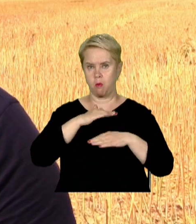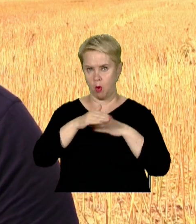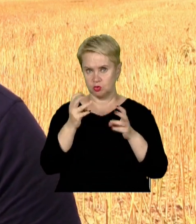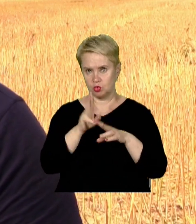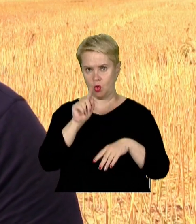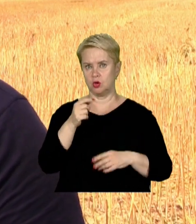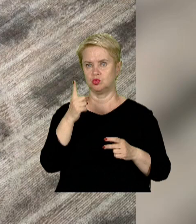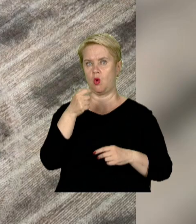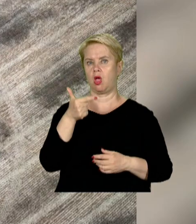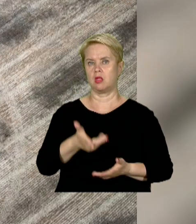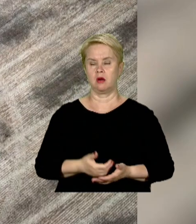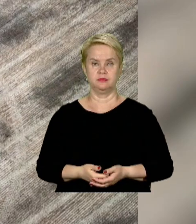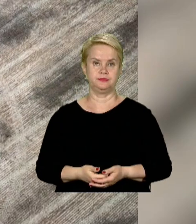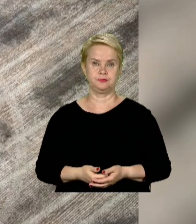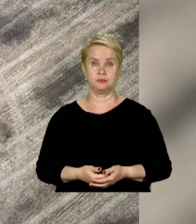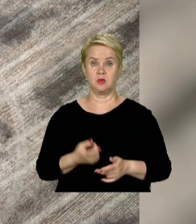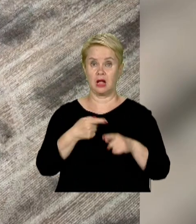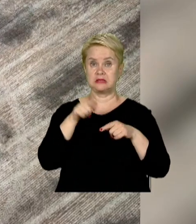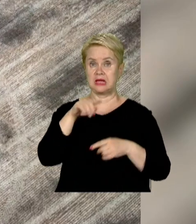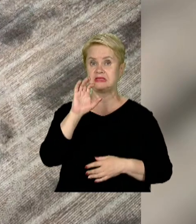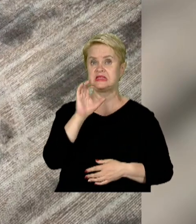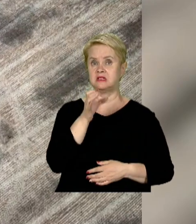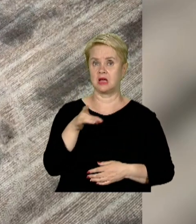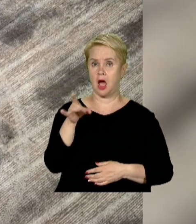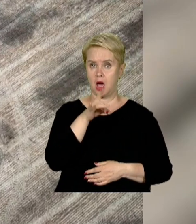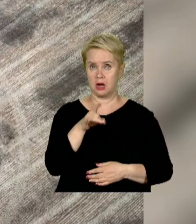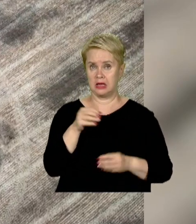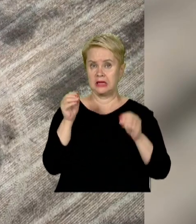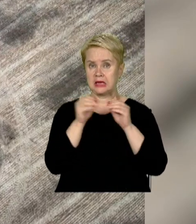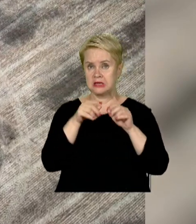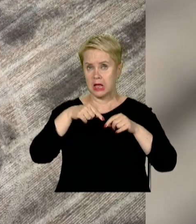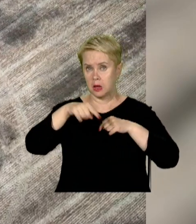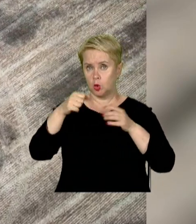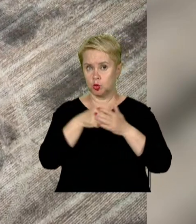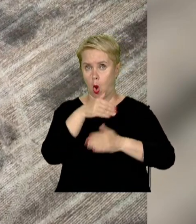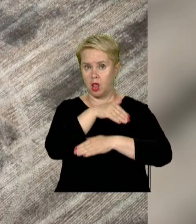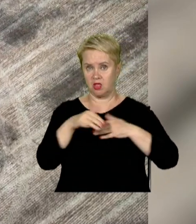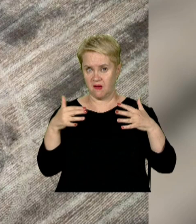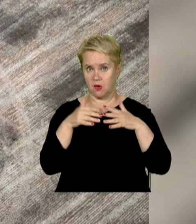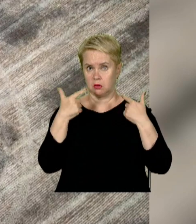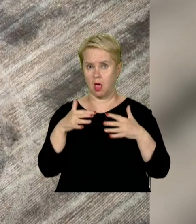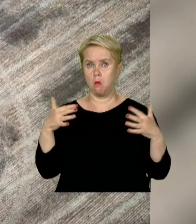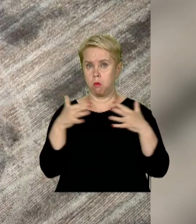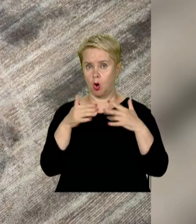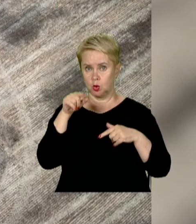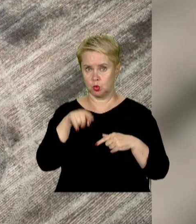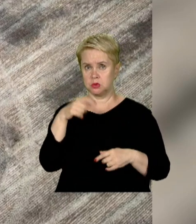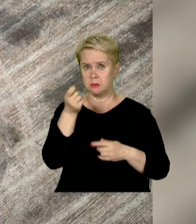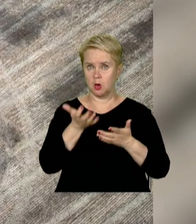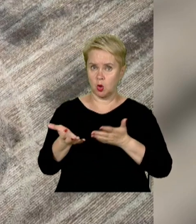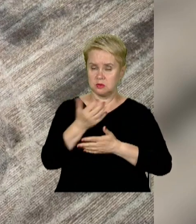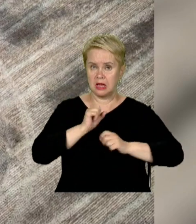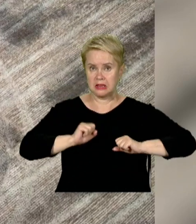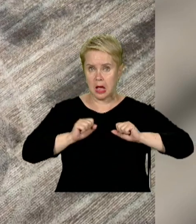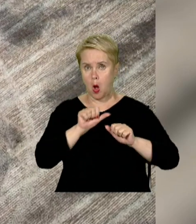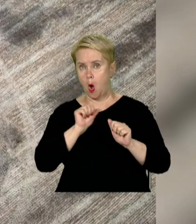майже 100 гектарів землі. А це Синельниківський район. 10 кілометрів до лінії фронту, де йдуть бої. Тут зерно збирають,